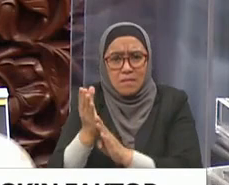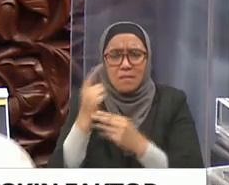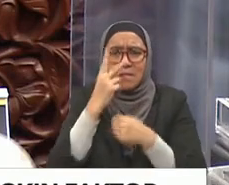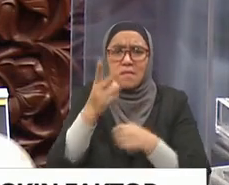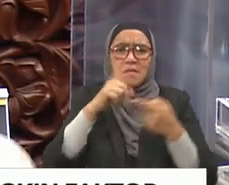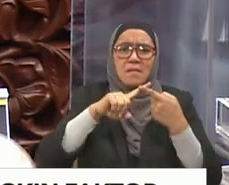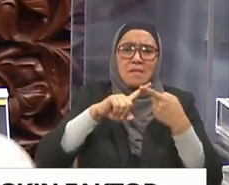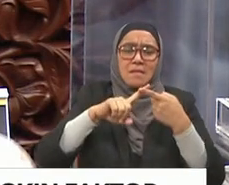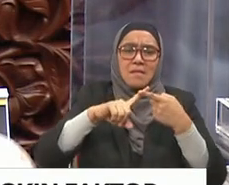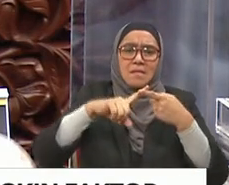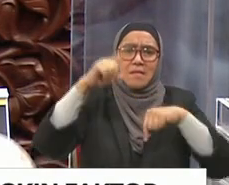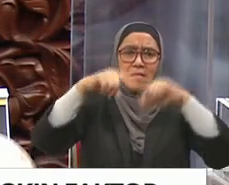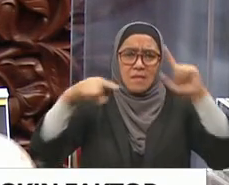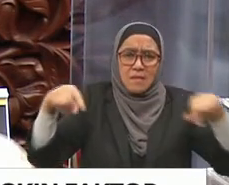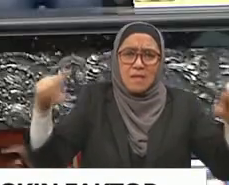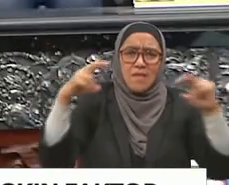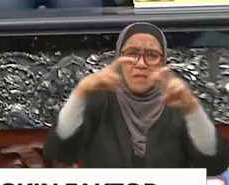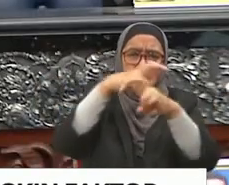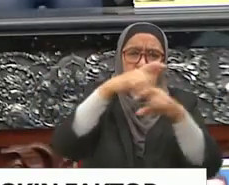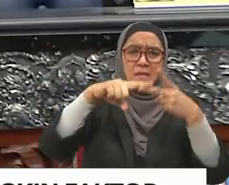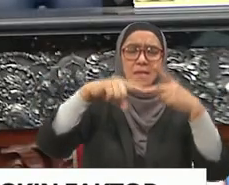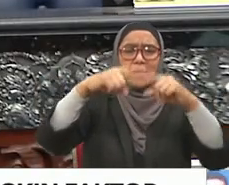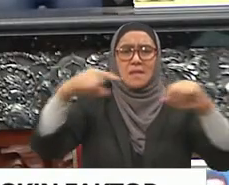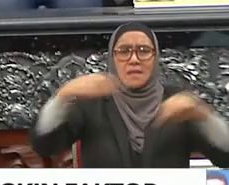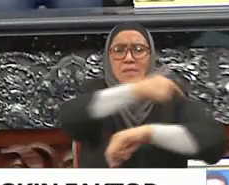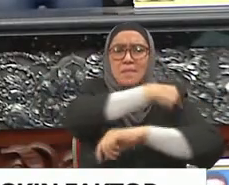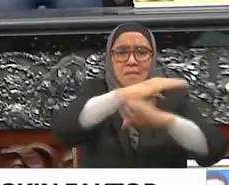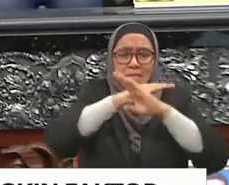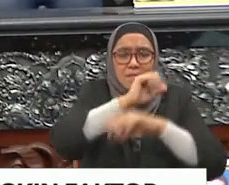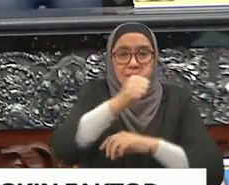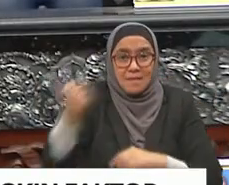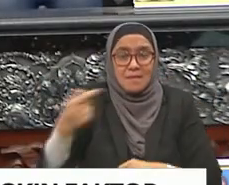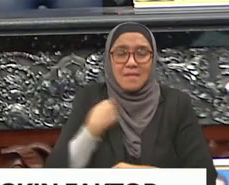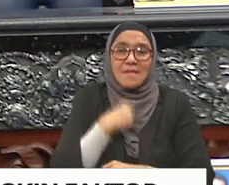jenis vaksin dan sebagainya, dan kita akan membuat pendekatan